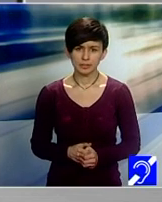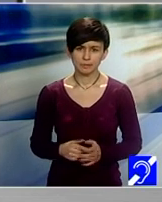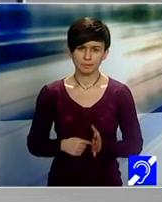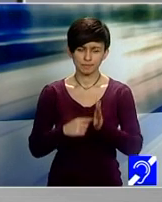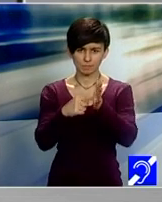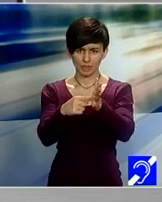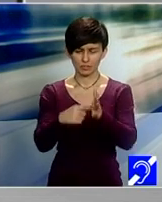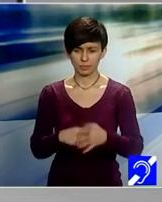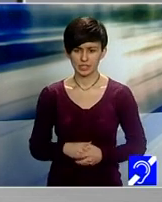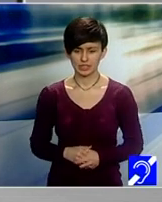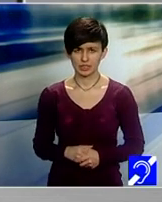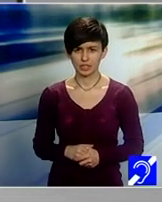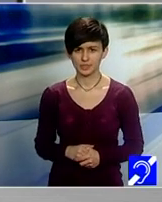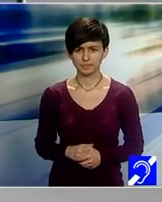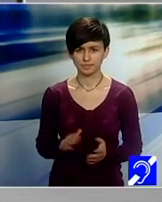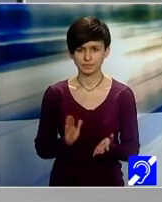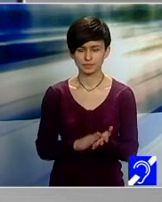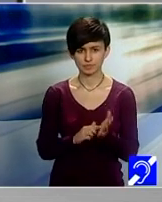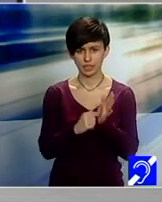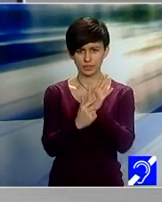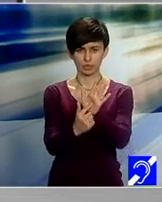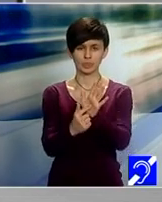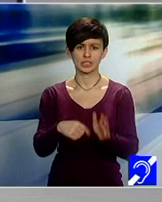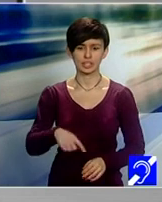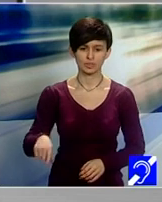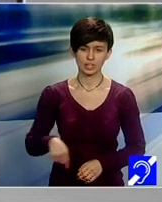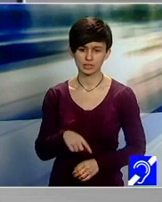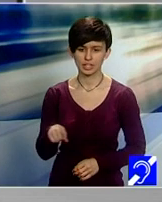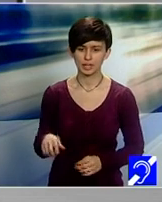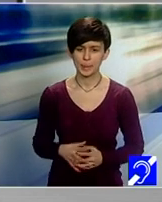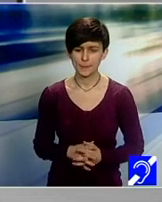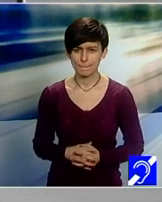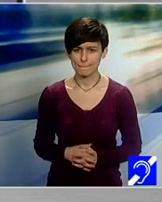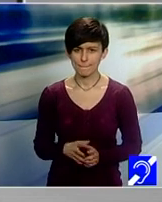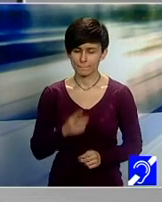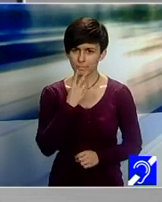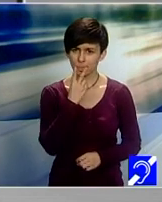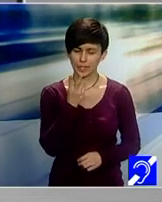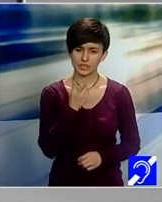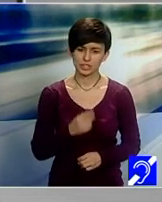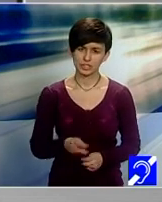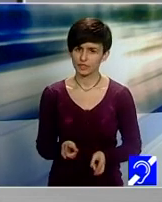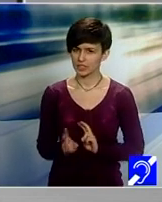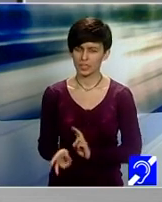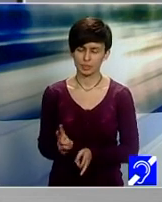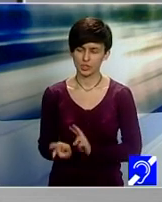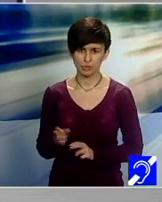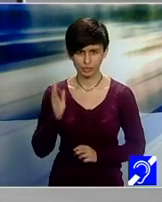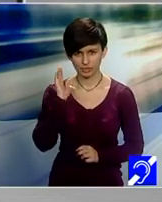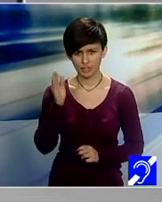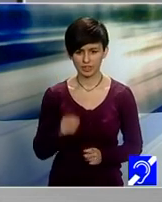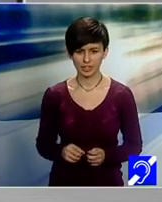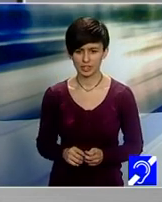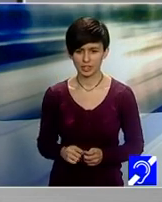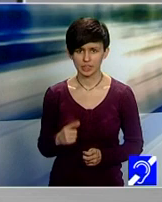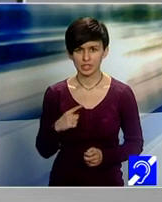prezenta, sigur, argumentele noastre și să vedem de ce se va ține cont. Adică eu consider că sunt niște argumente extrem